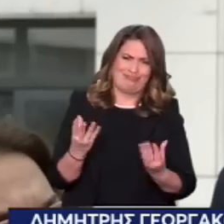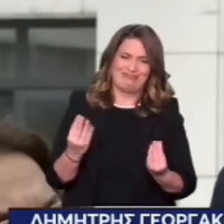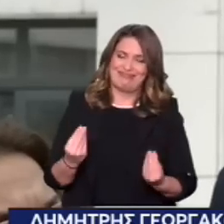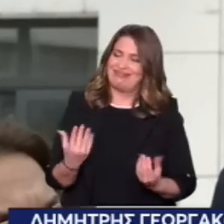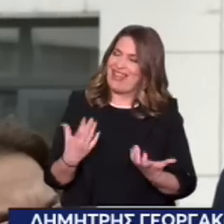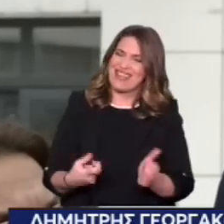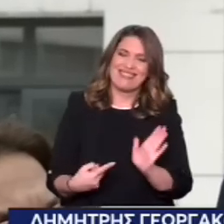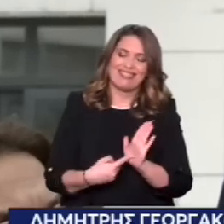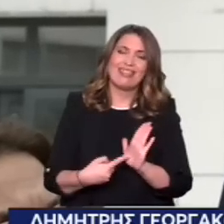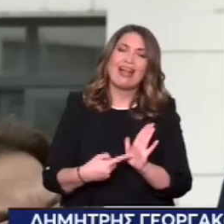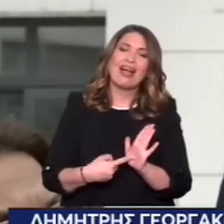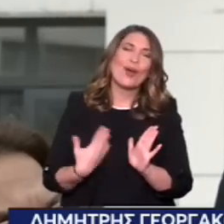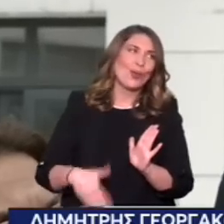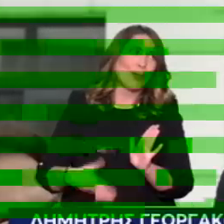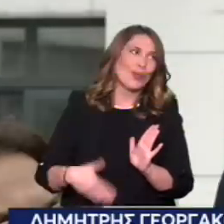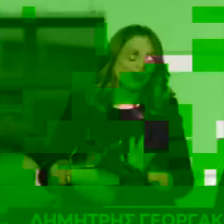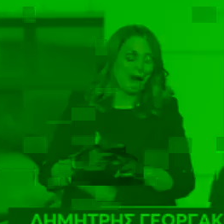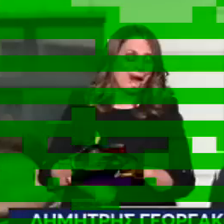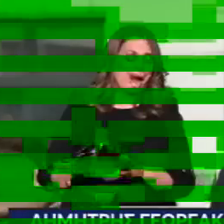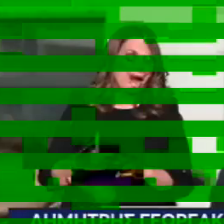ενδιαφέροντα πράγματα από τα οποία δεν έχουν